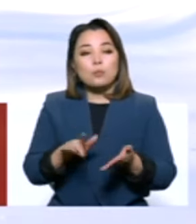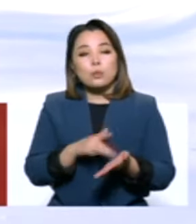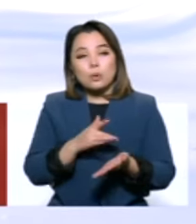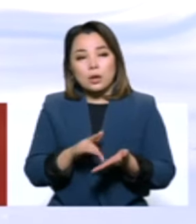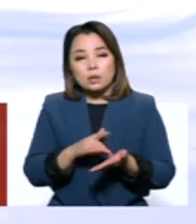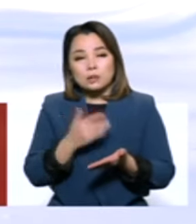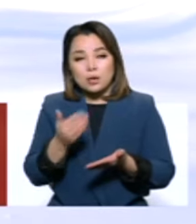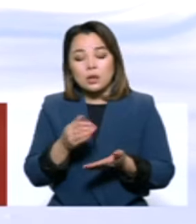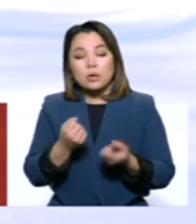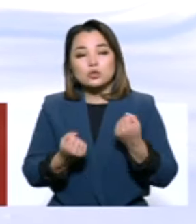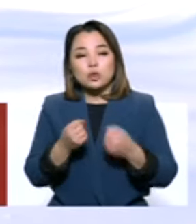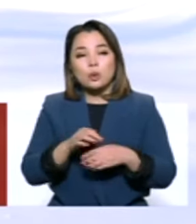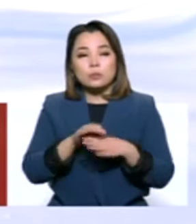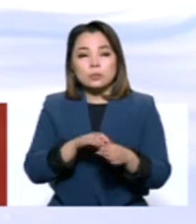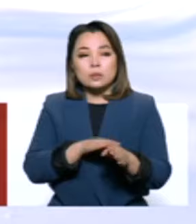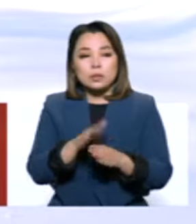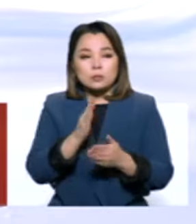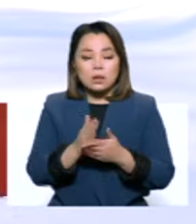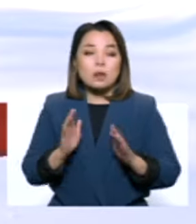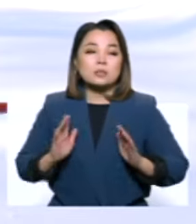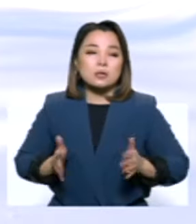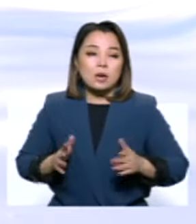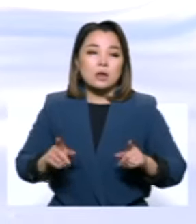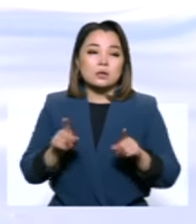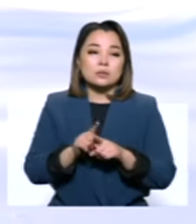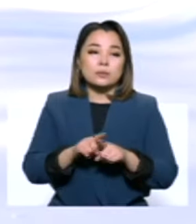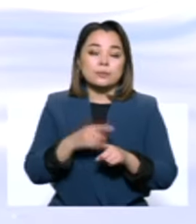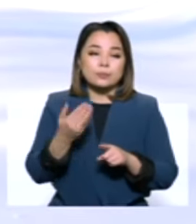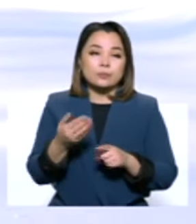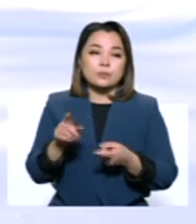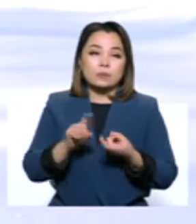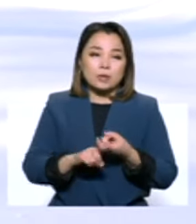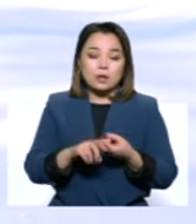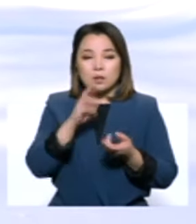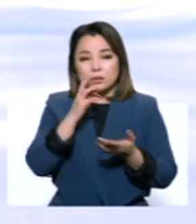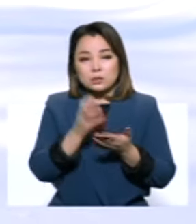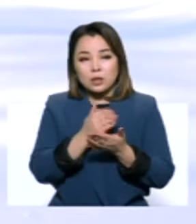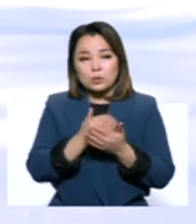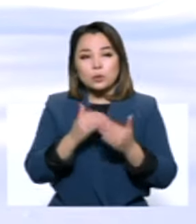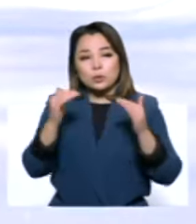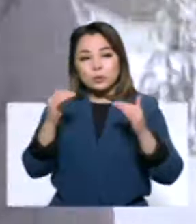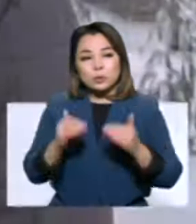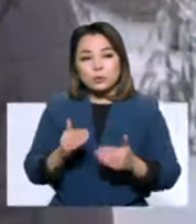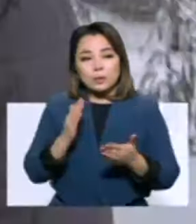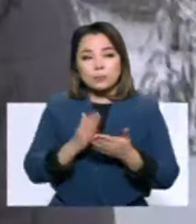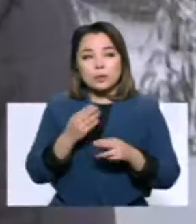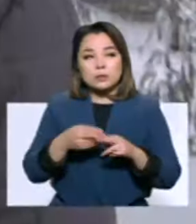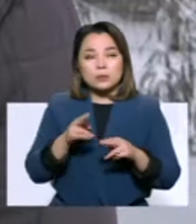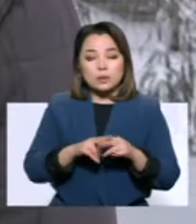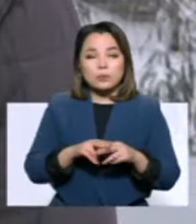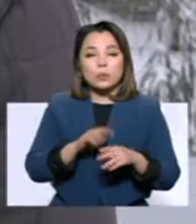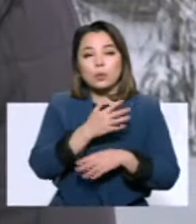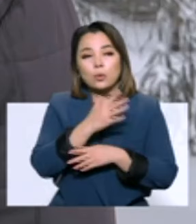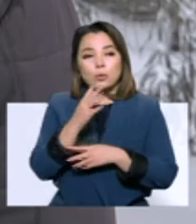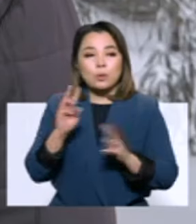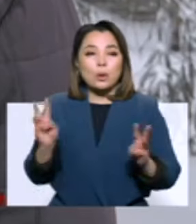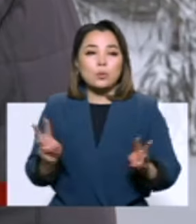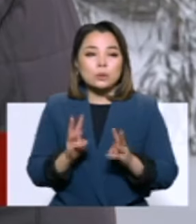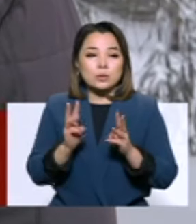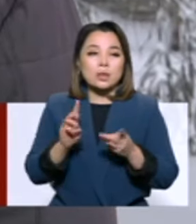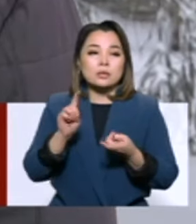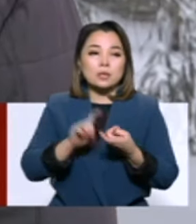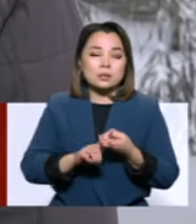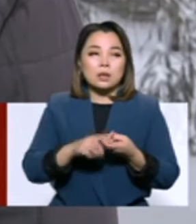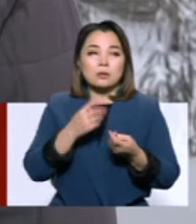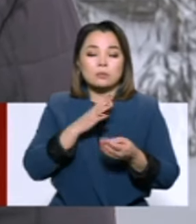бухгалтерлар, шопырлар, трактористтер дейді. Солардың ғана жалақылары төменде болып тұр. Былтырғы орман өртінен кейін